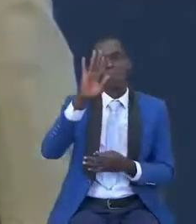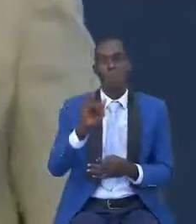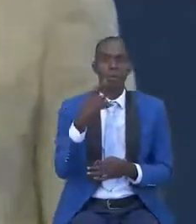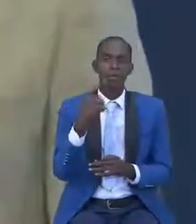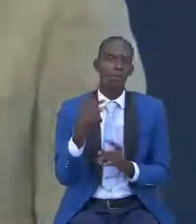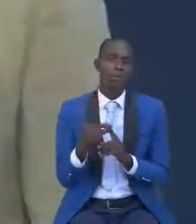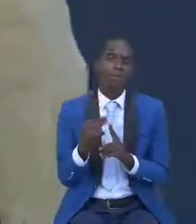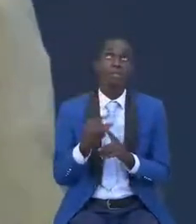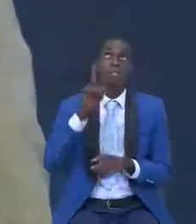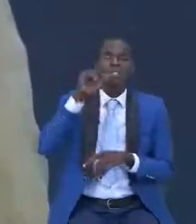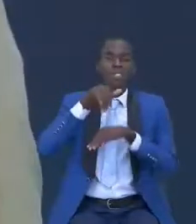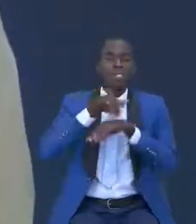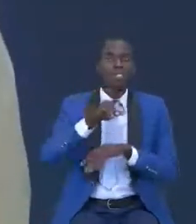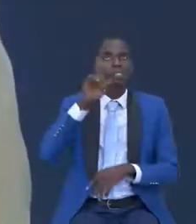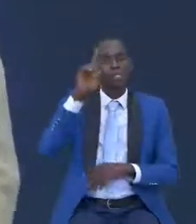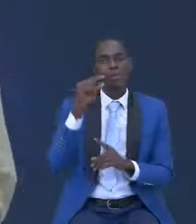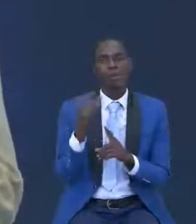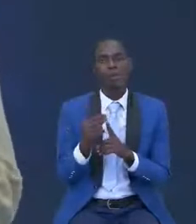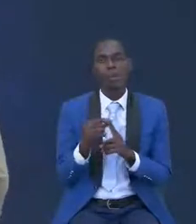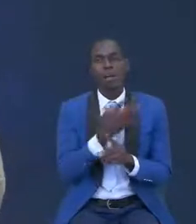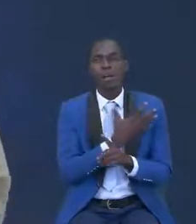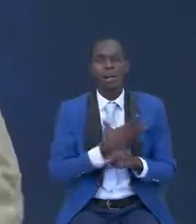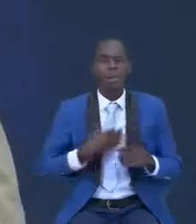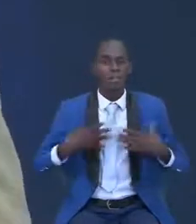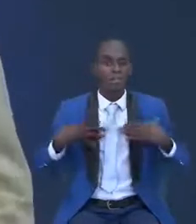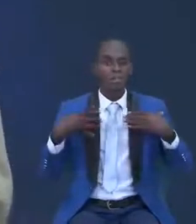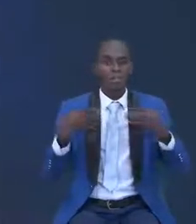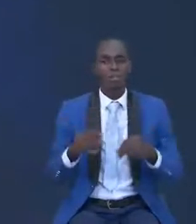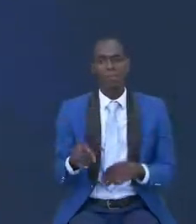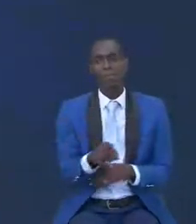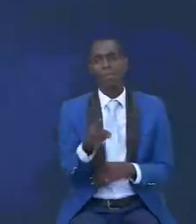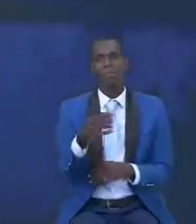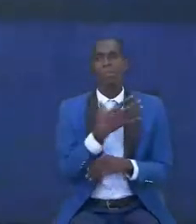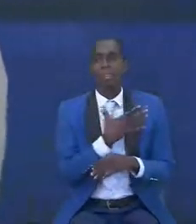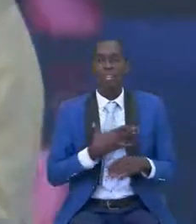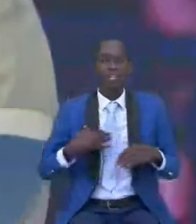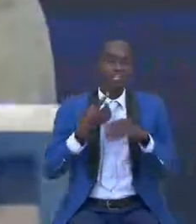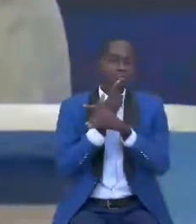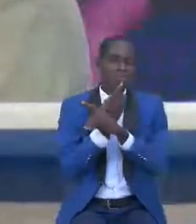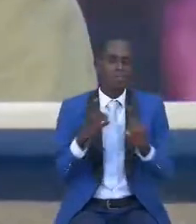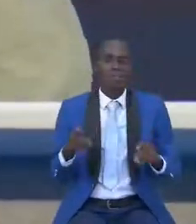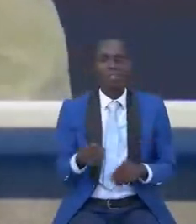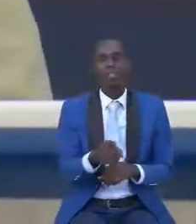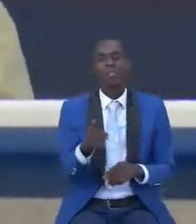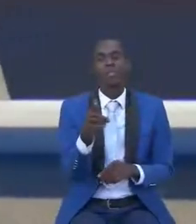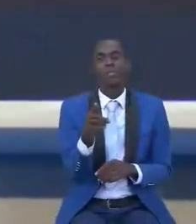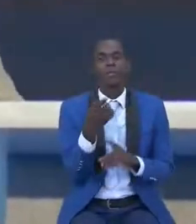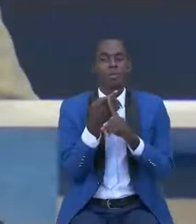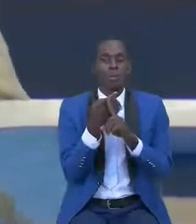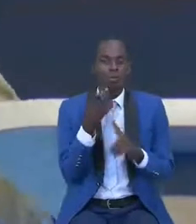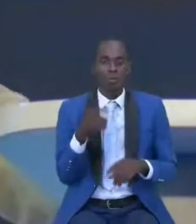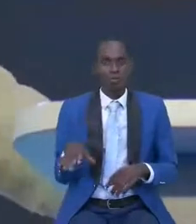pour l'esprit, par la parole. Il envoya sa parole et les guérit. Il les